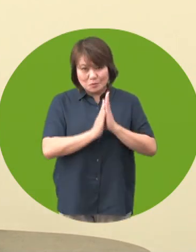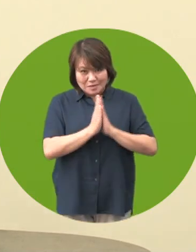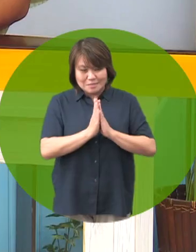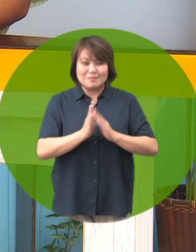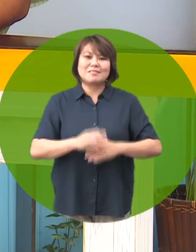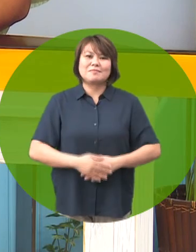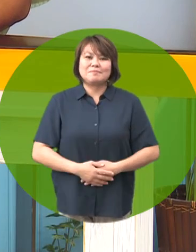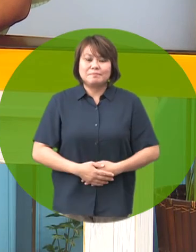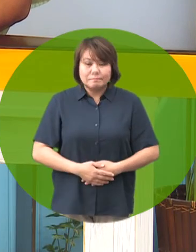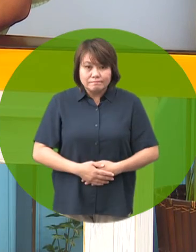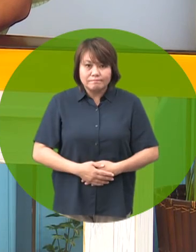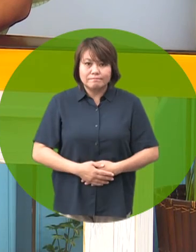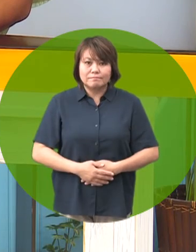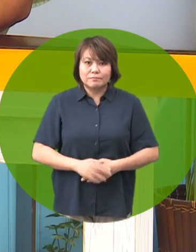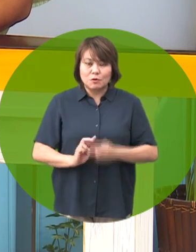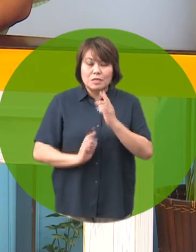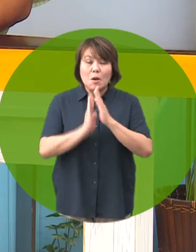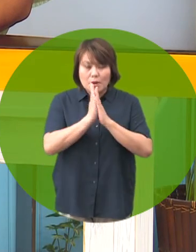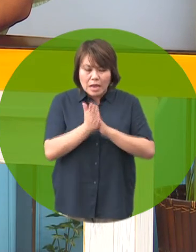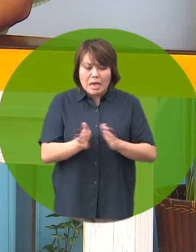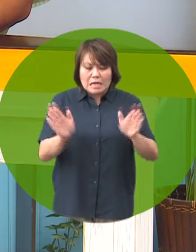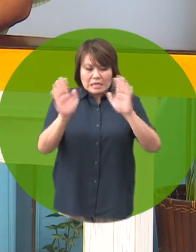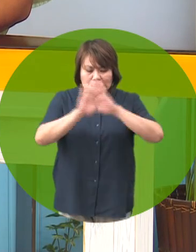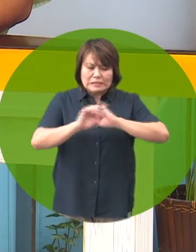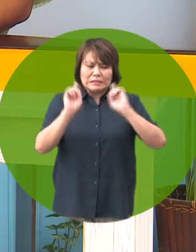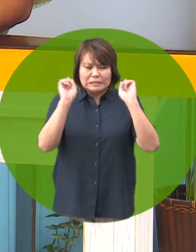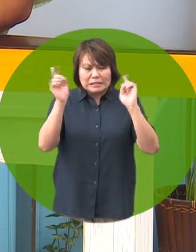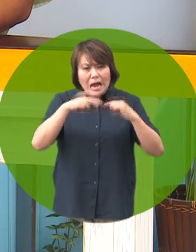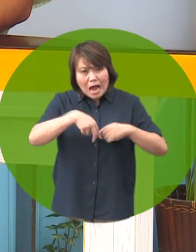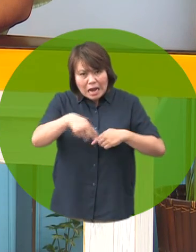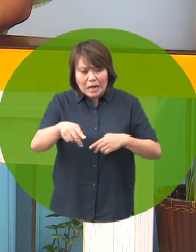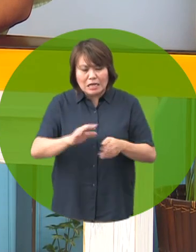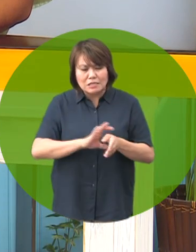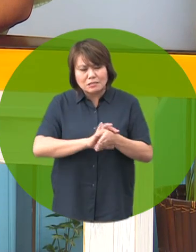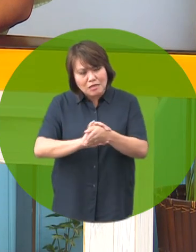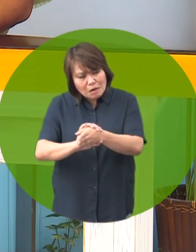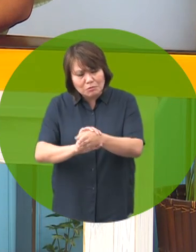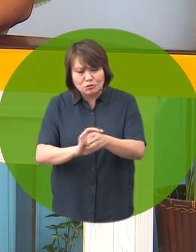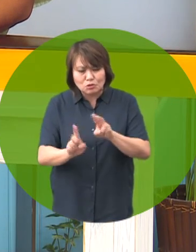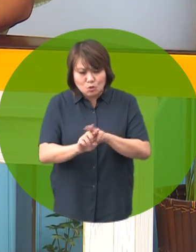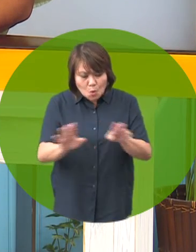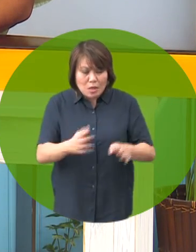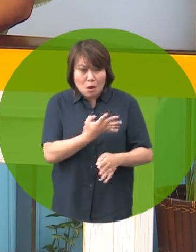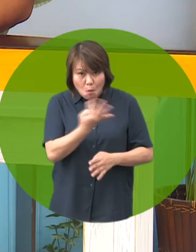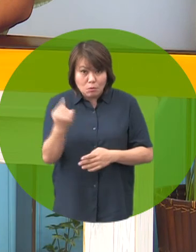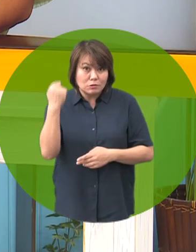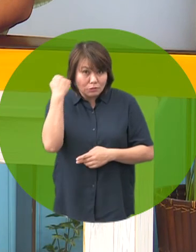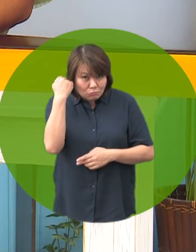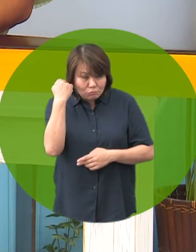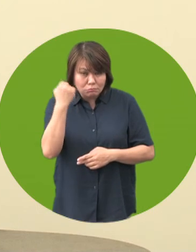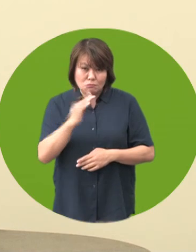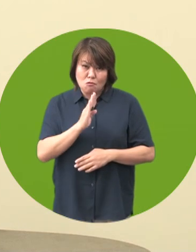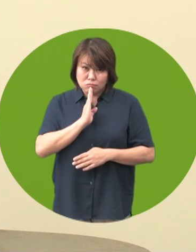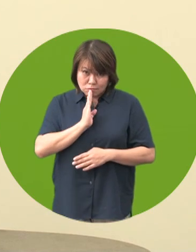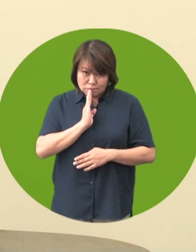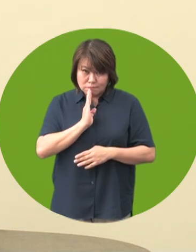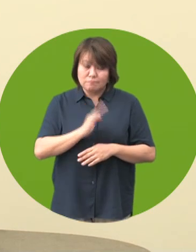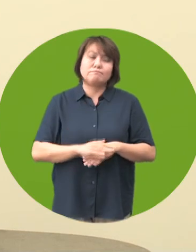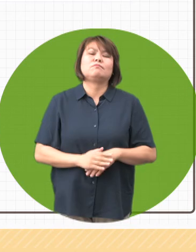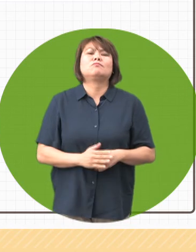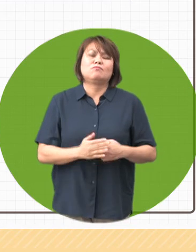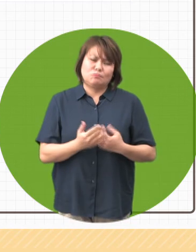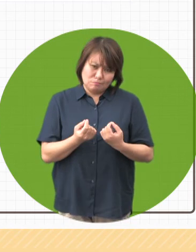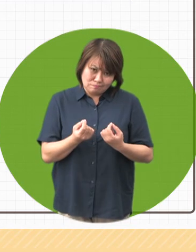ます沖縄県は深夜配会で歩道される少年が多いと聞きますが本当ですか